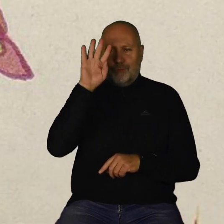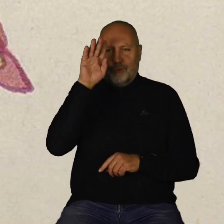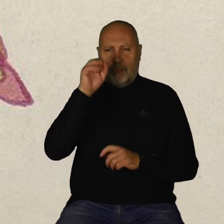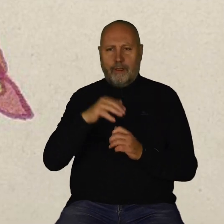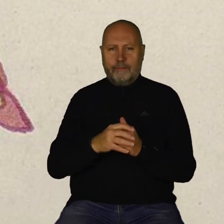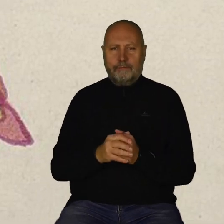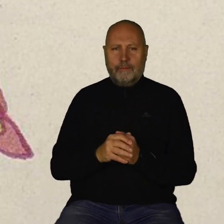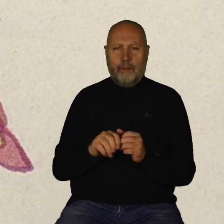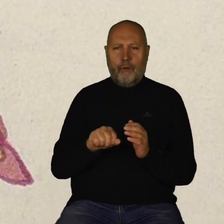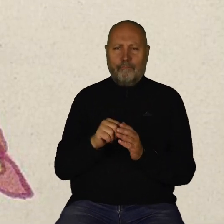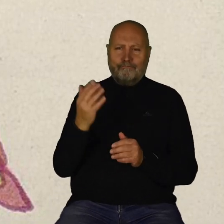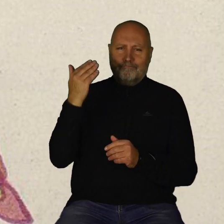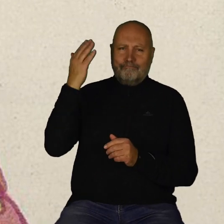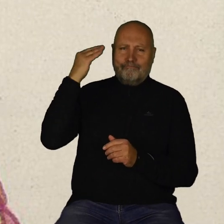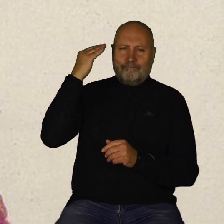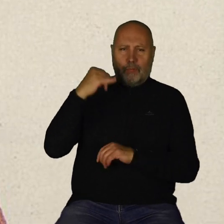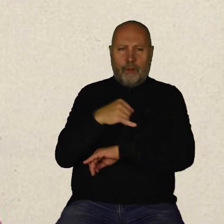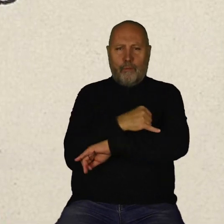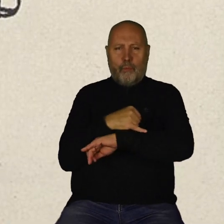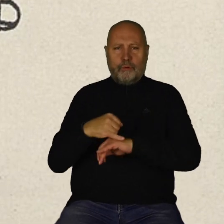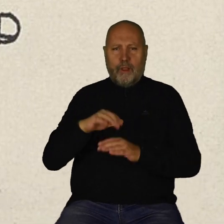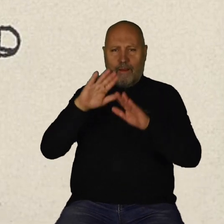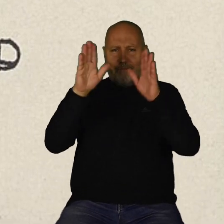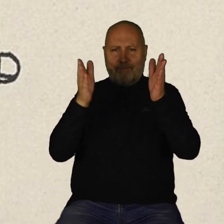zlewamy od wieków